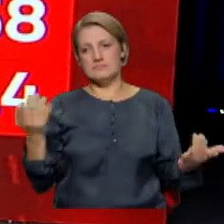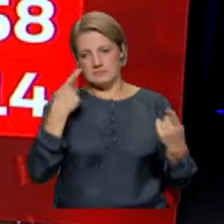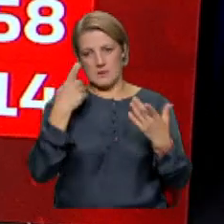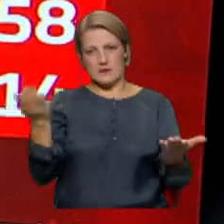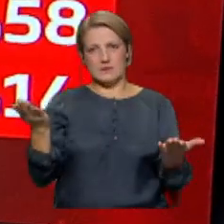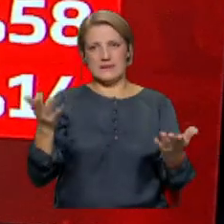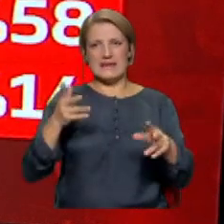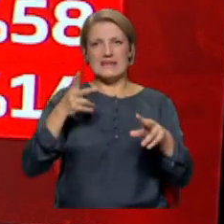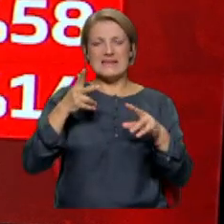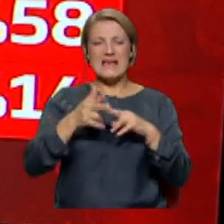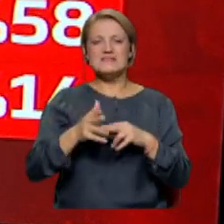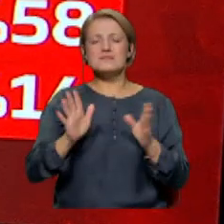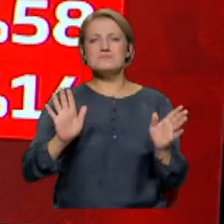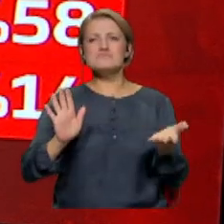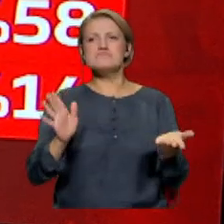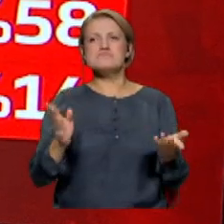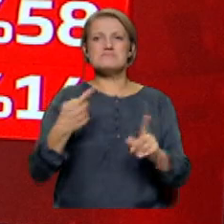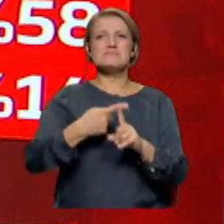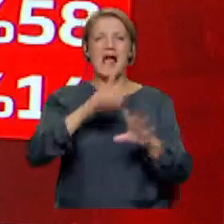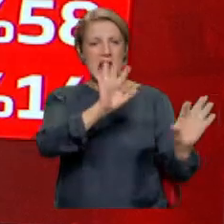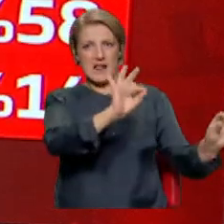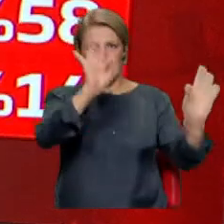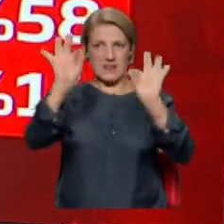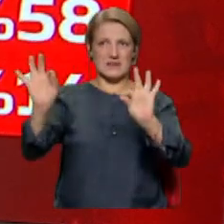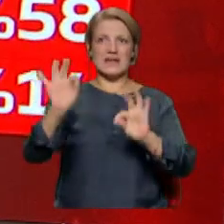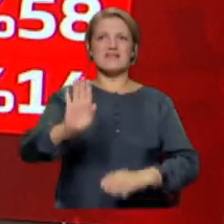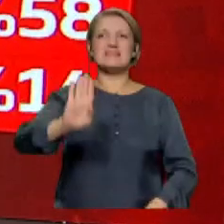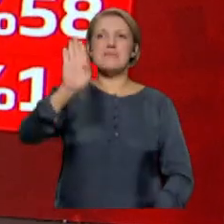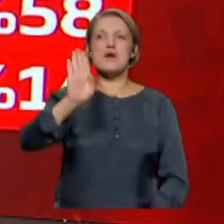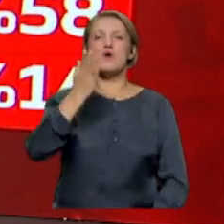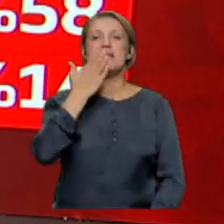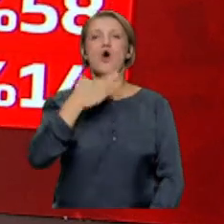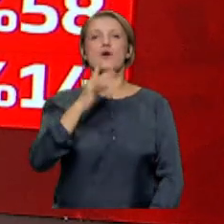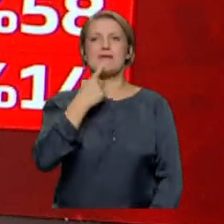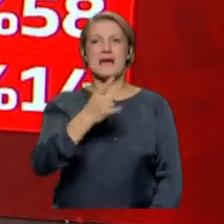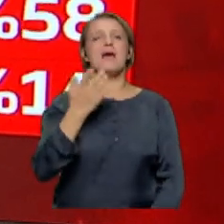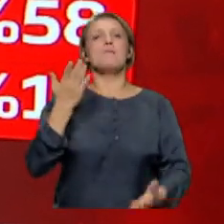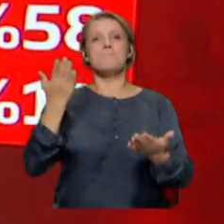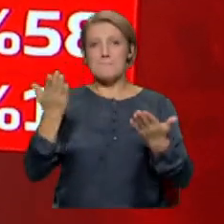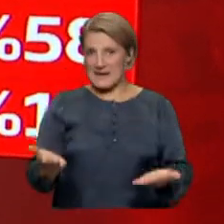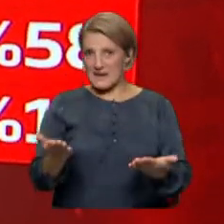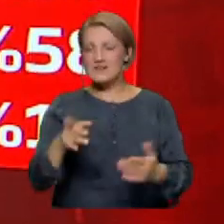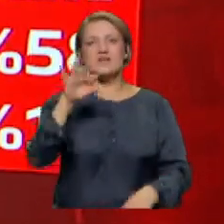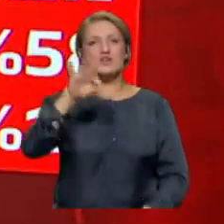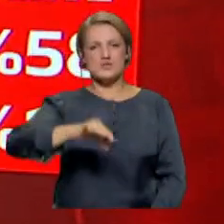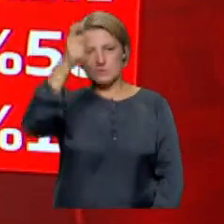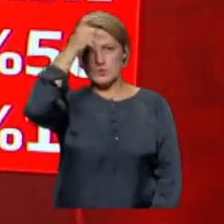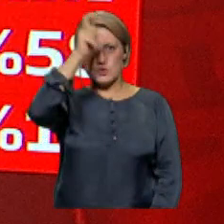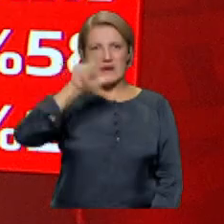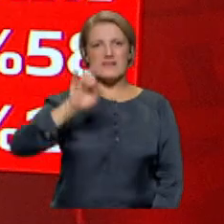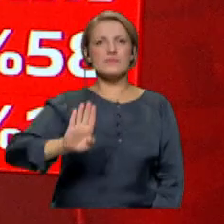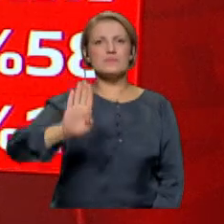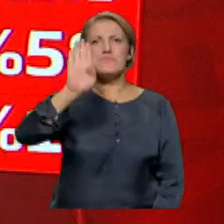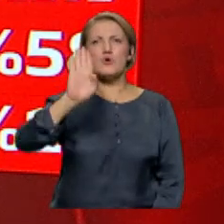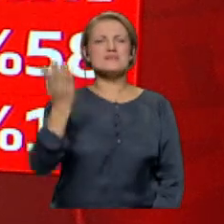Bakın hani kesip biçmeden verdik. Demokrasi yok demektir diyor. Peki şimdi Türkiye'de